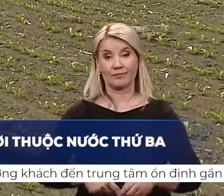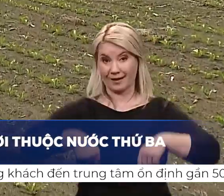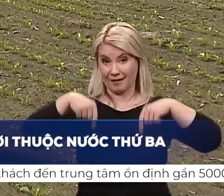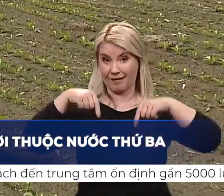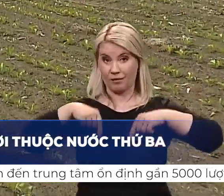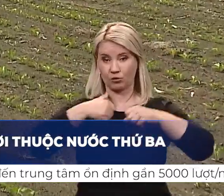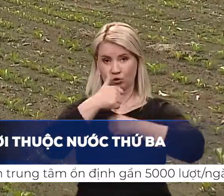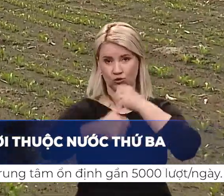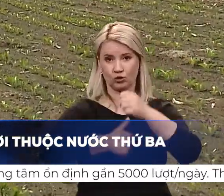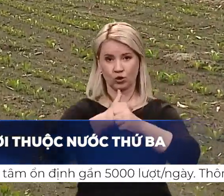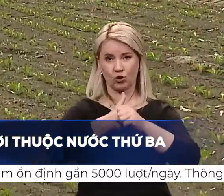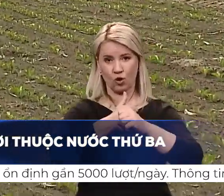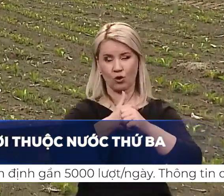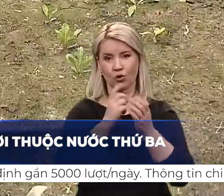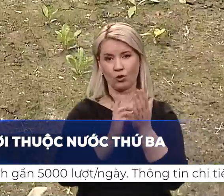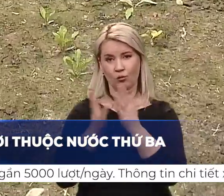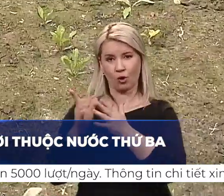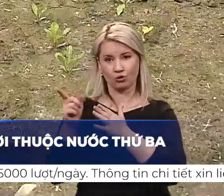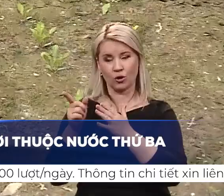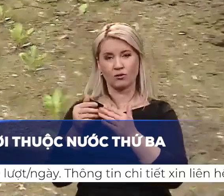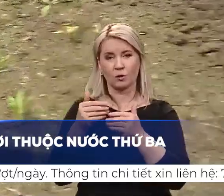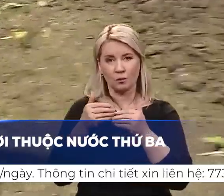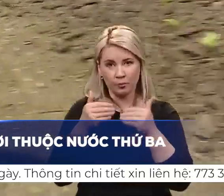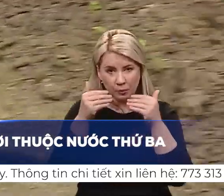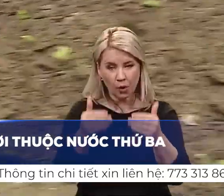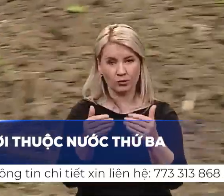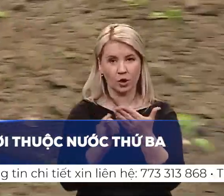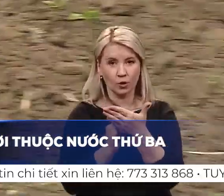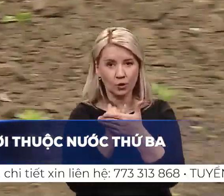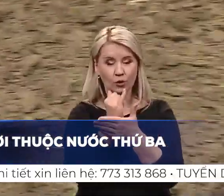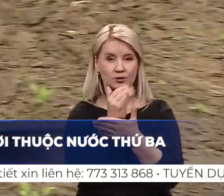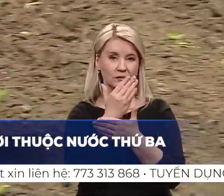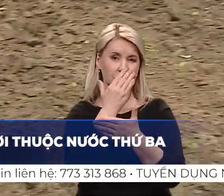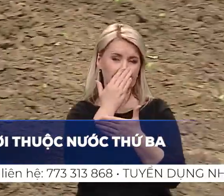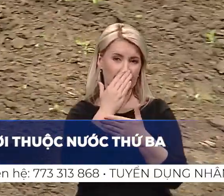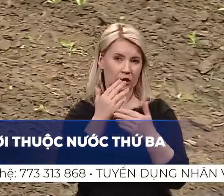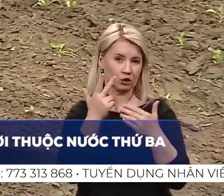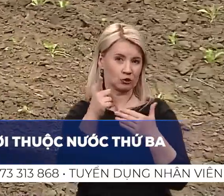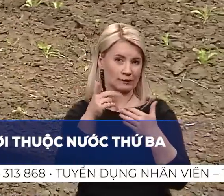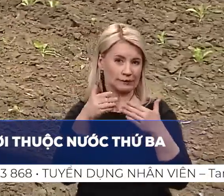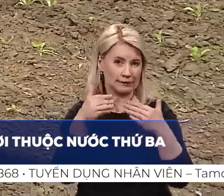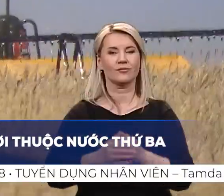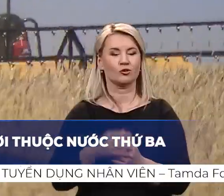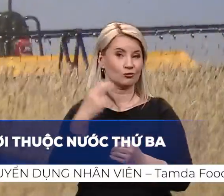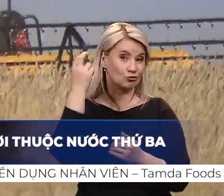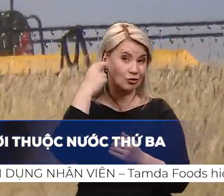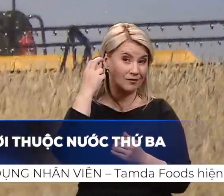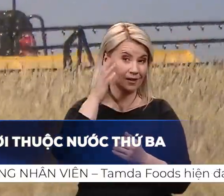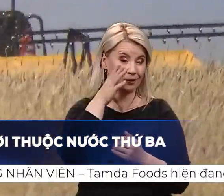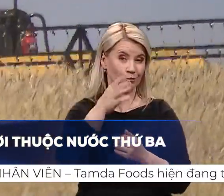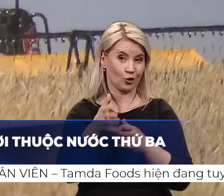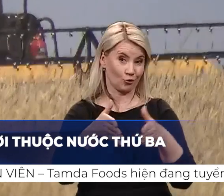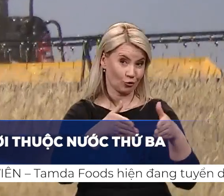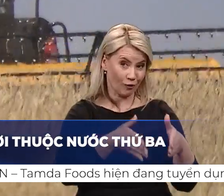gia thuộc khu vực kinh tế châu Âu, Thụy Sĩ và các nước thứ ba mà Séc có thỏa thuận quốc tế liên quan. Hạ viện cũng đưa vào dự thảo việc miễn thuế tài